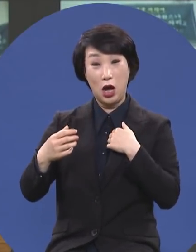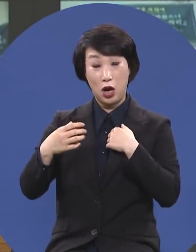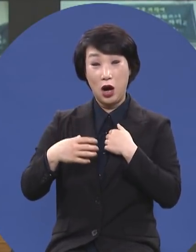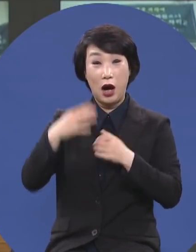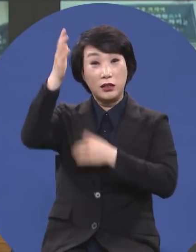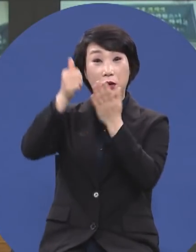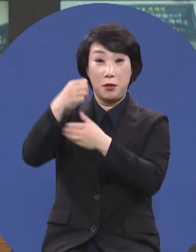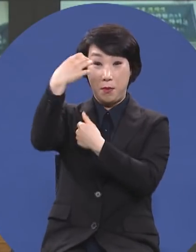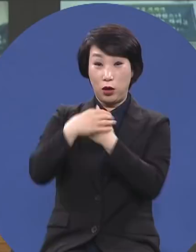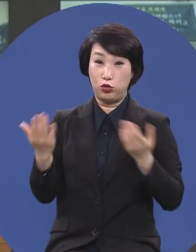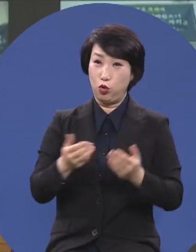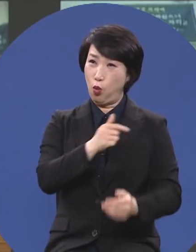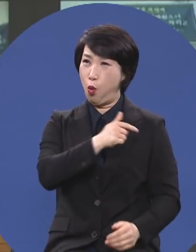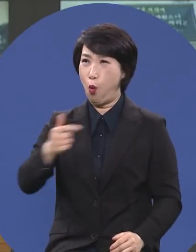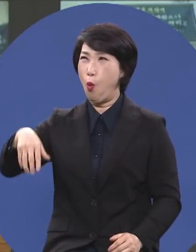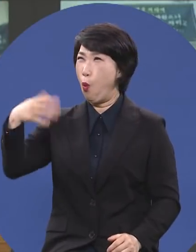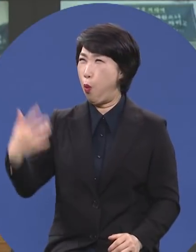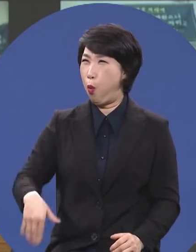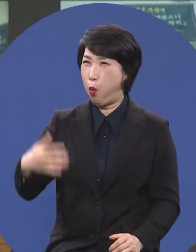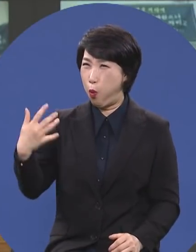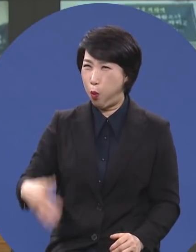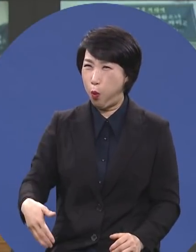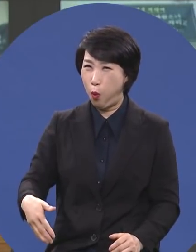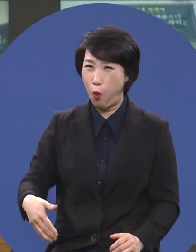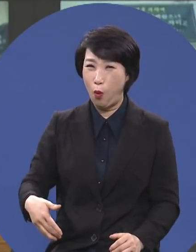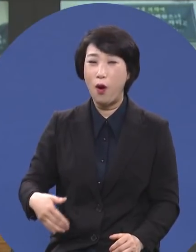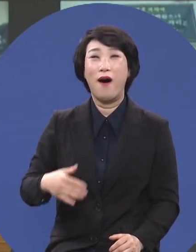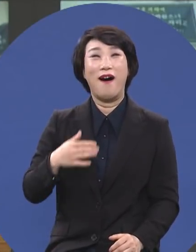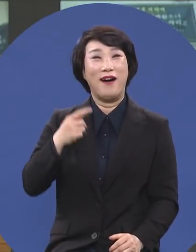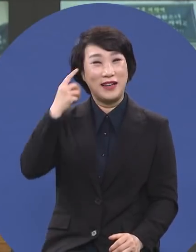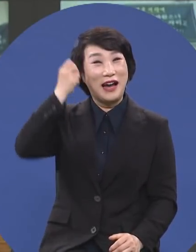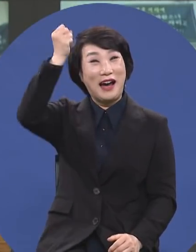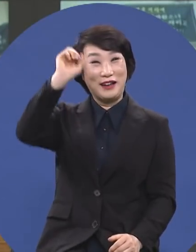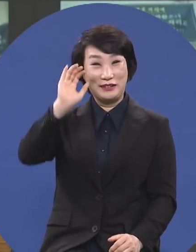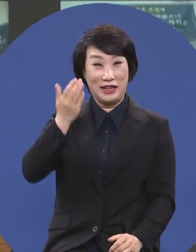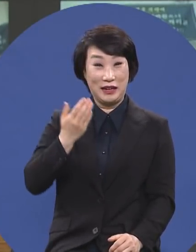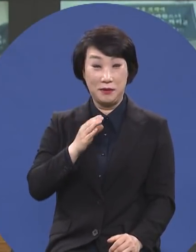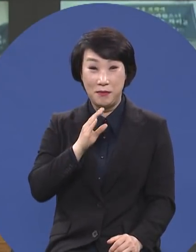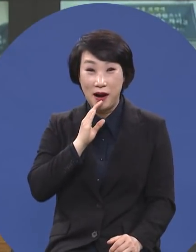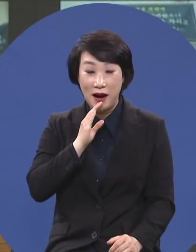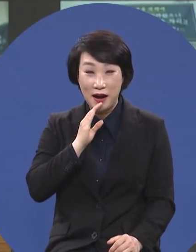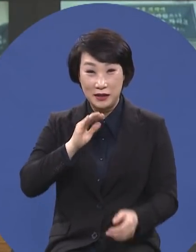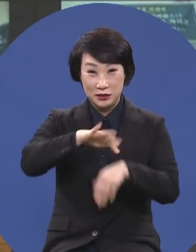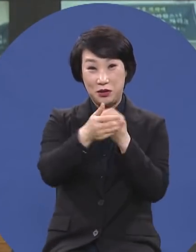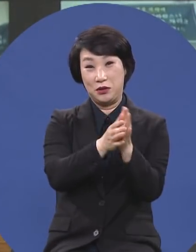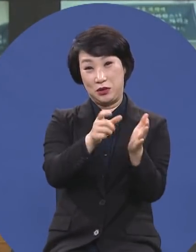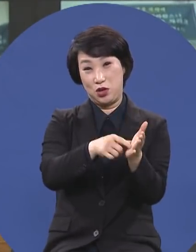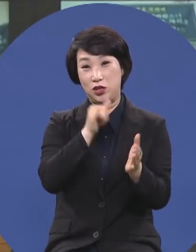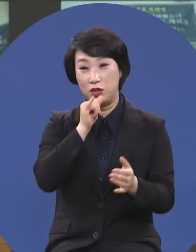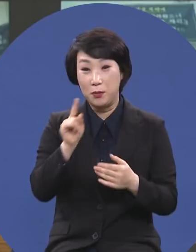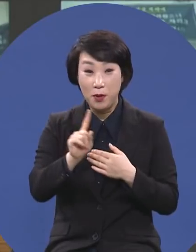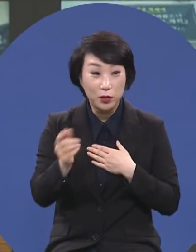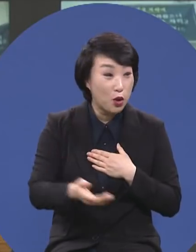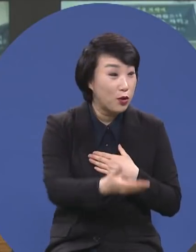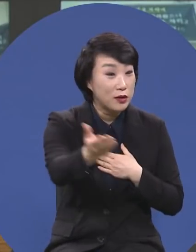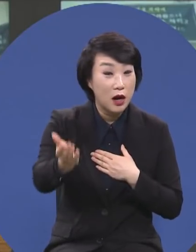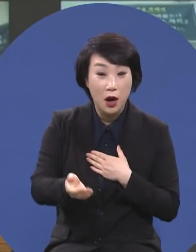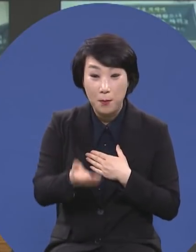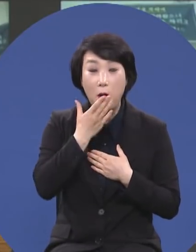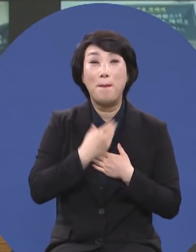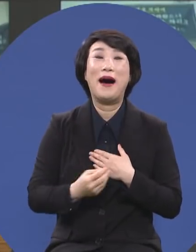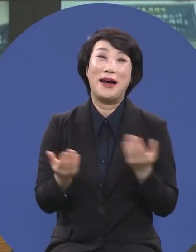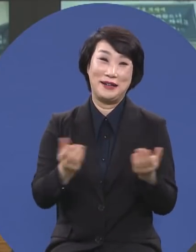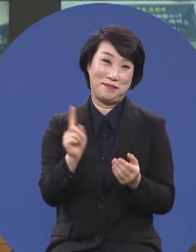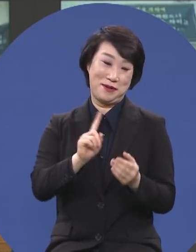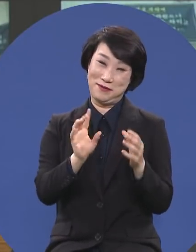사명이 엄청나게 큰 것이구나 할 수밖에 없는 것은, 그래서 성경은 너희가 먹든지